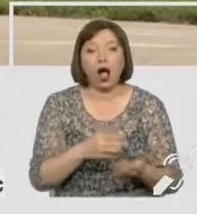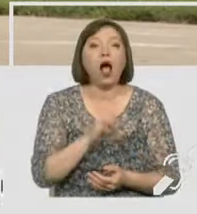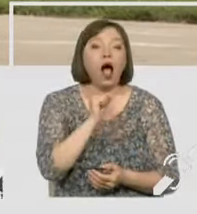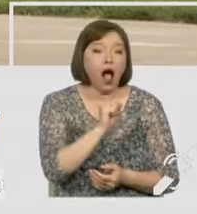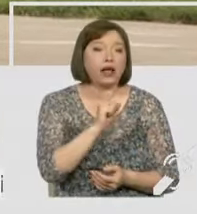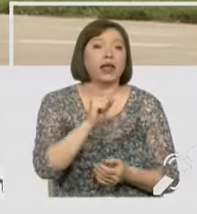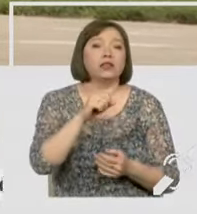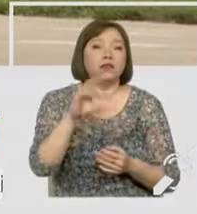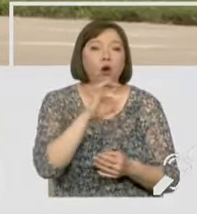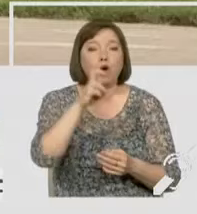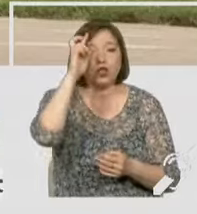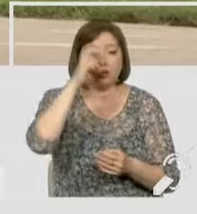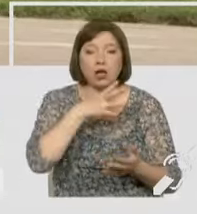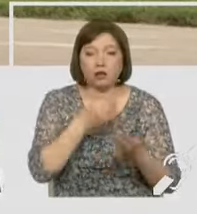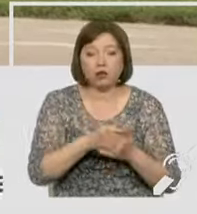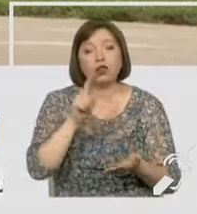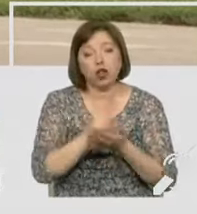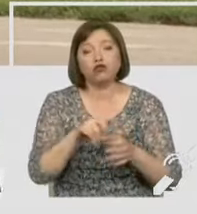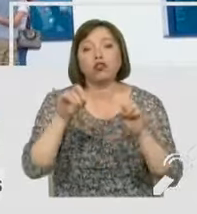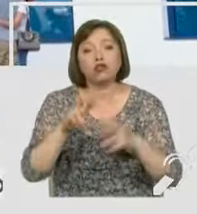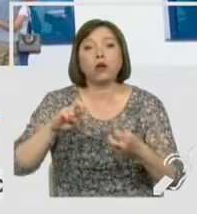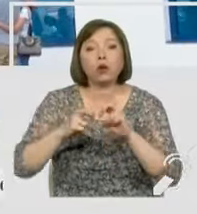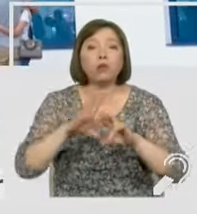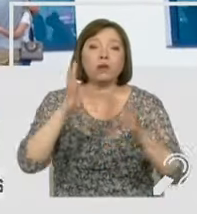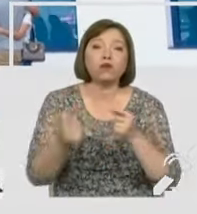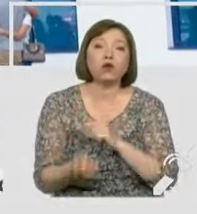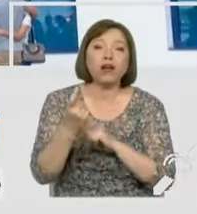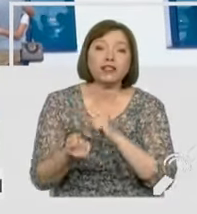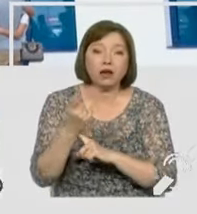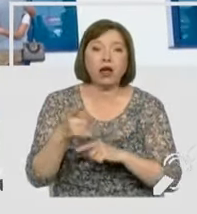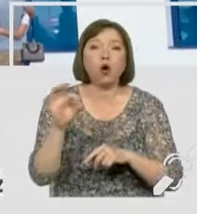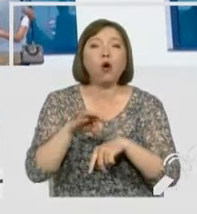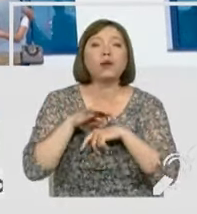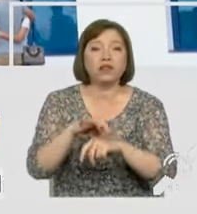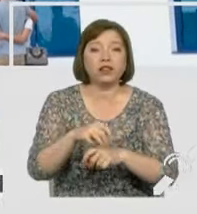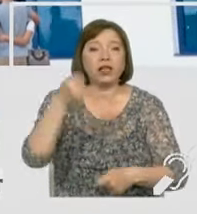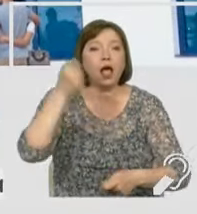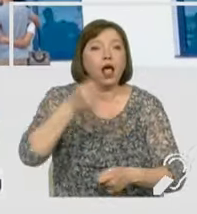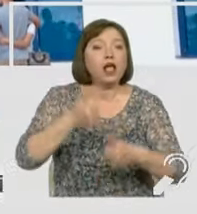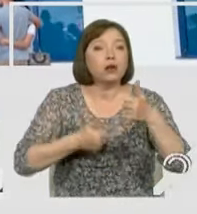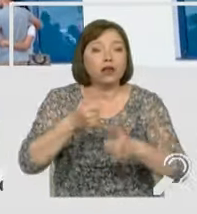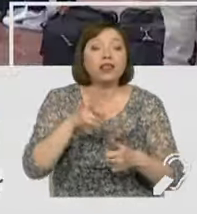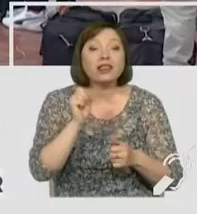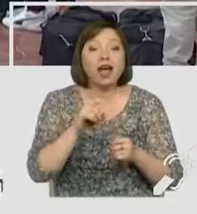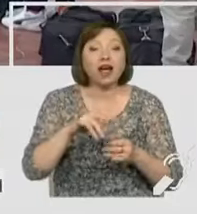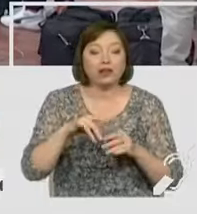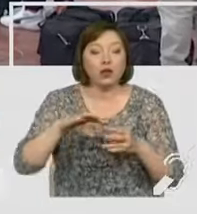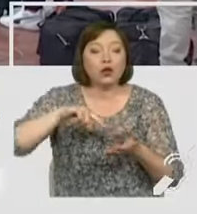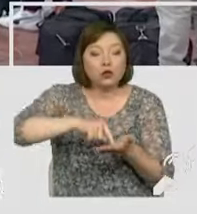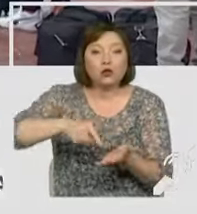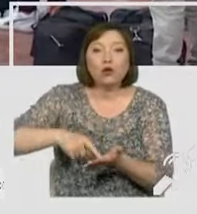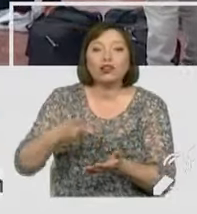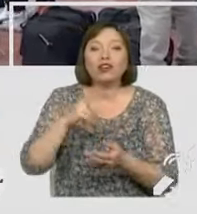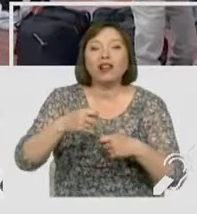Proprietății Publice va trebui să soluționeze problemele ce apar în procesul de desfășurare a licitațiilor pentru spațiile cu destinație